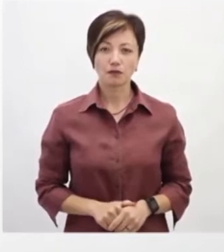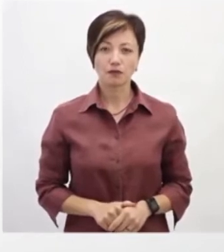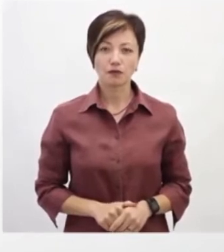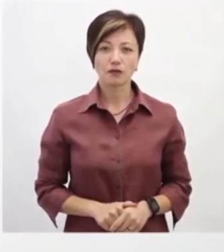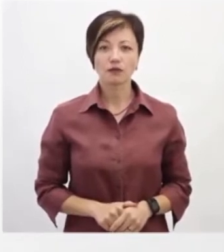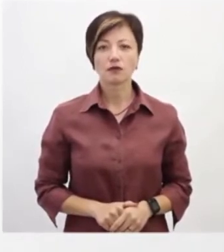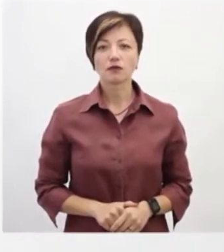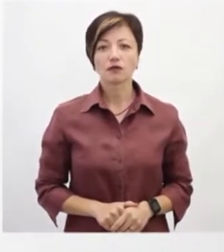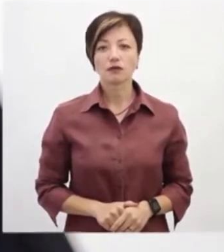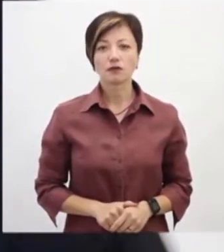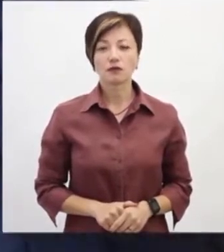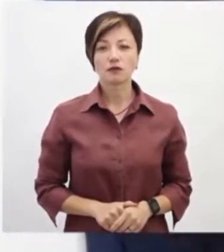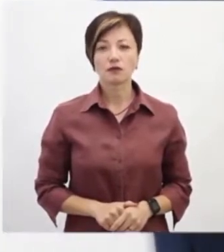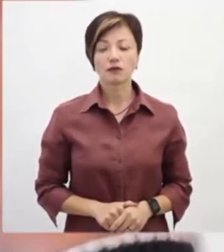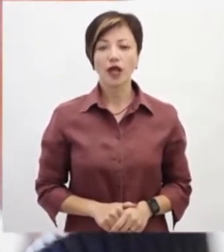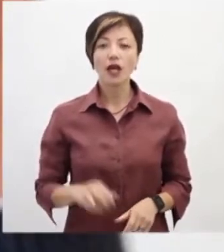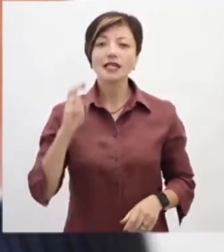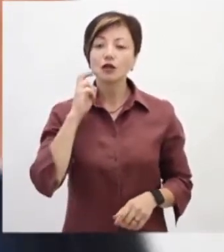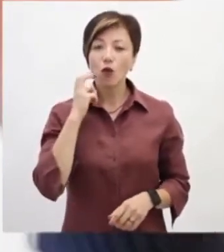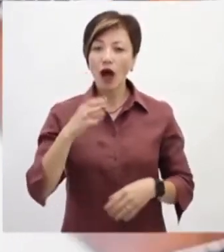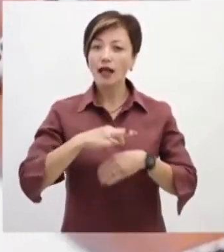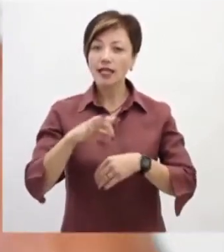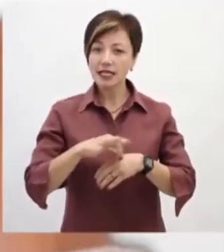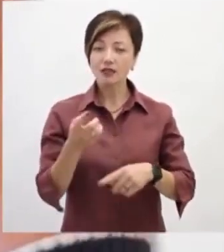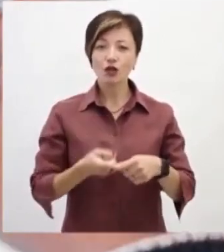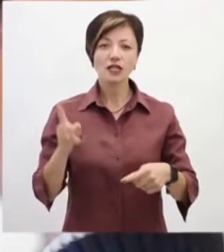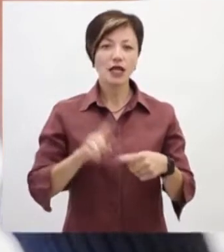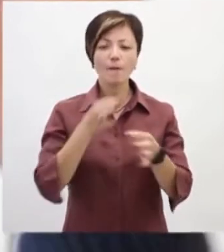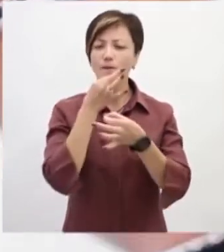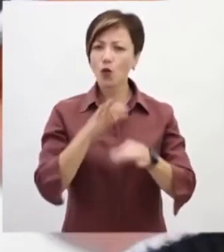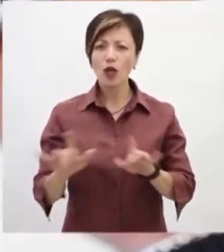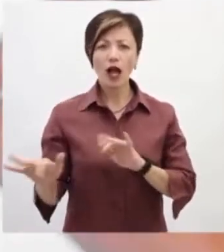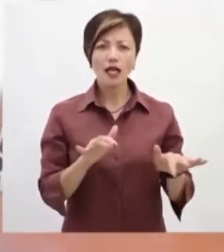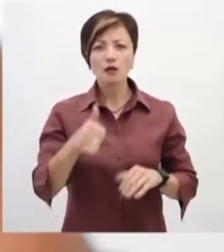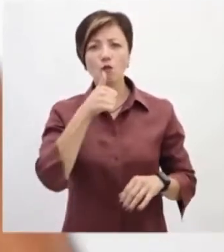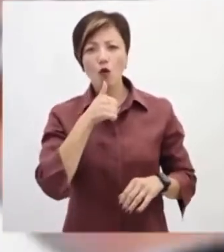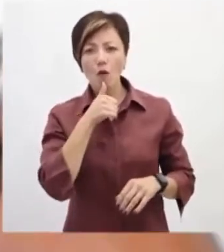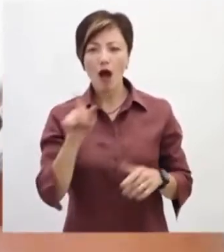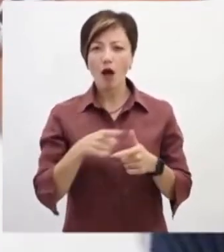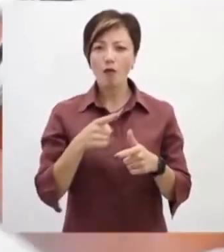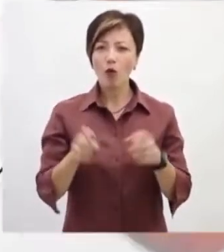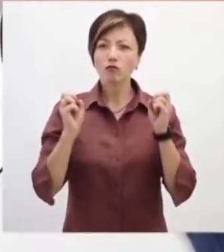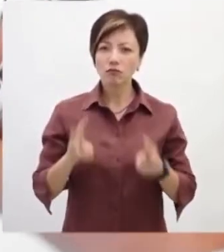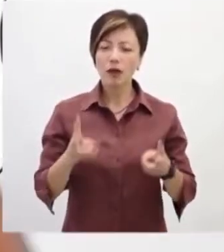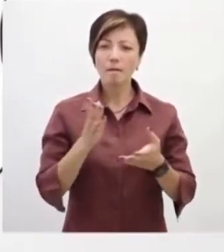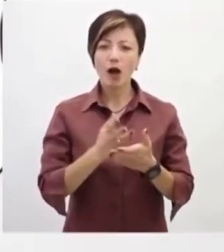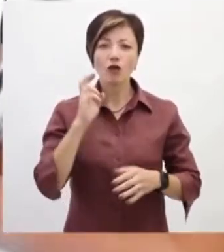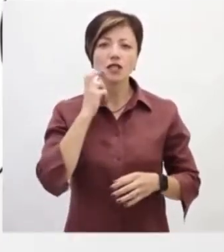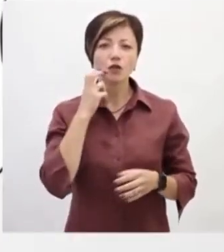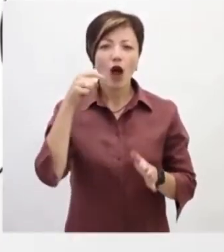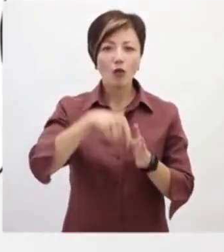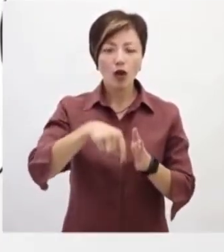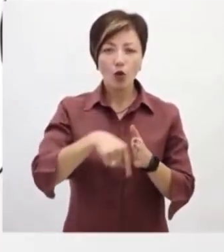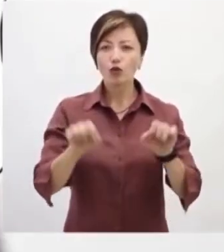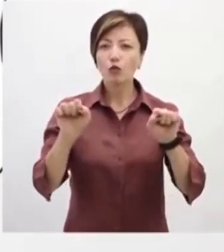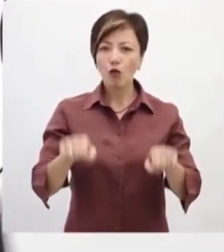Сексуальне насильство – це будь-яка дія, спроба або загроза, що мають сексуальну природу і можуть завдати фізичну,